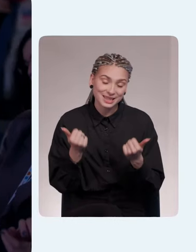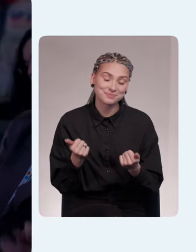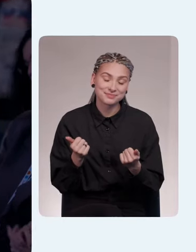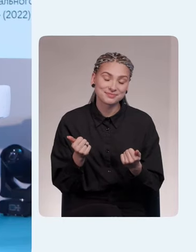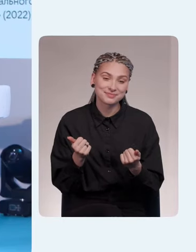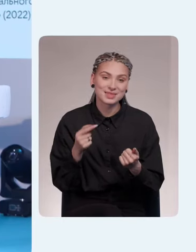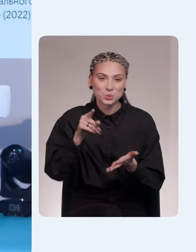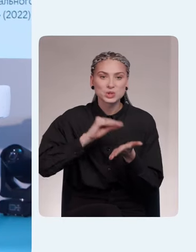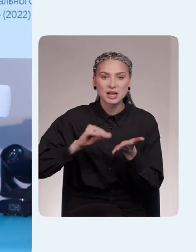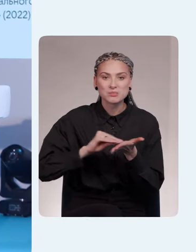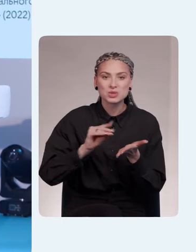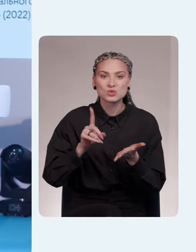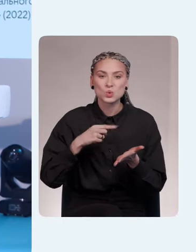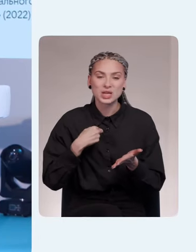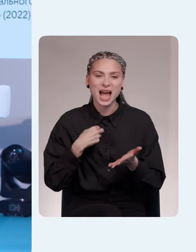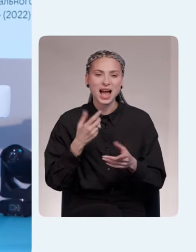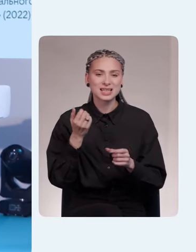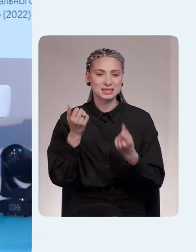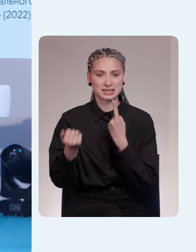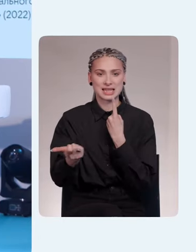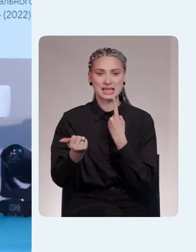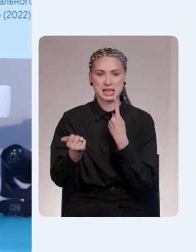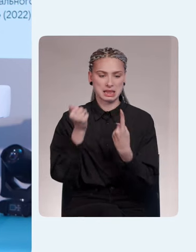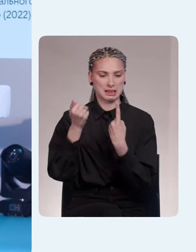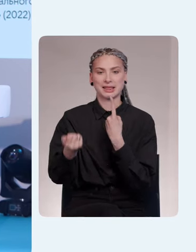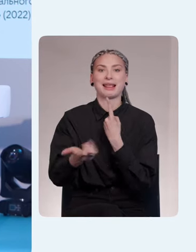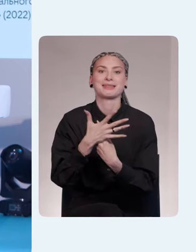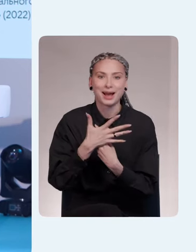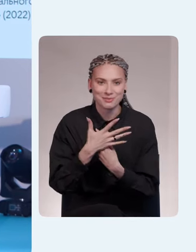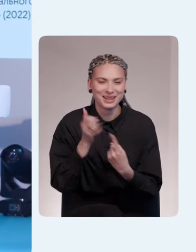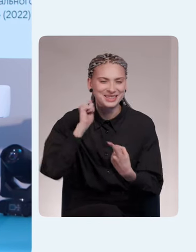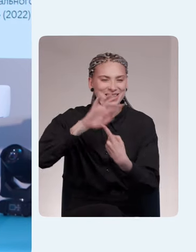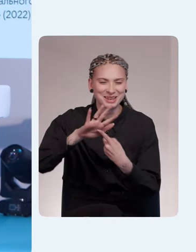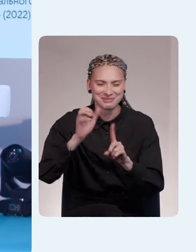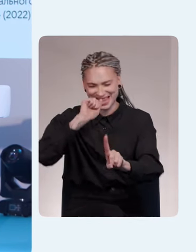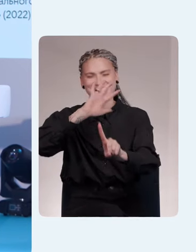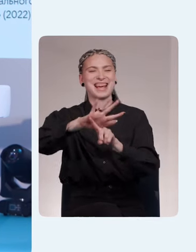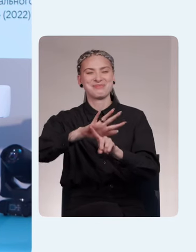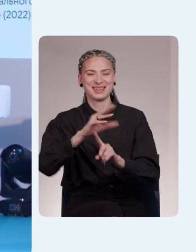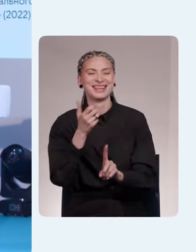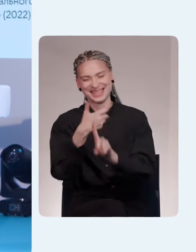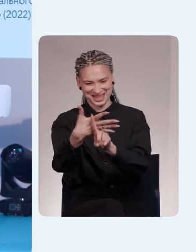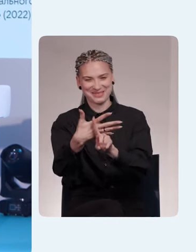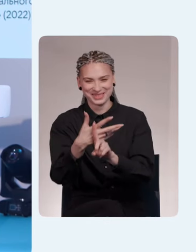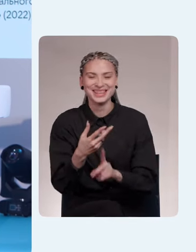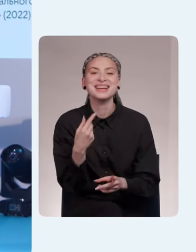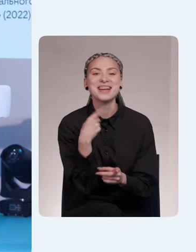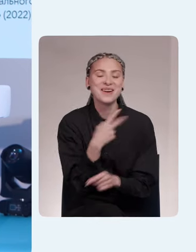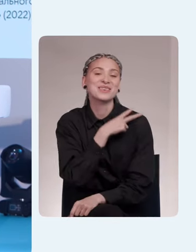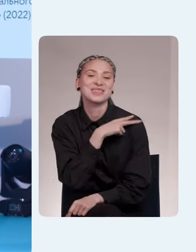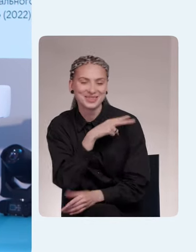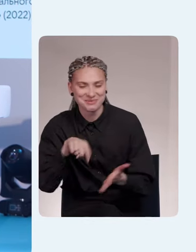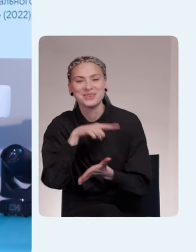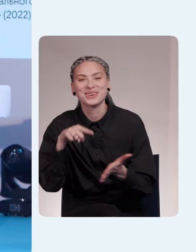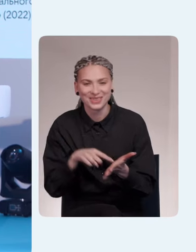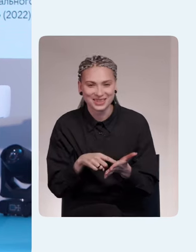Знаю. Тут написано, что я стендап-комик из Москвы. Нет. Вообще нет. Я из Владимирской области, из города под